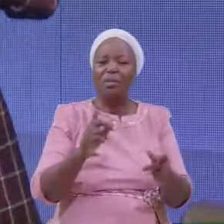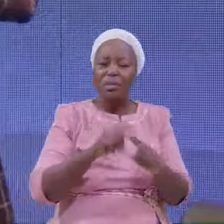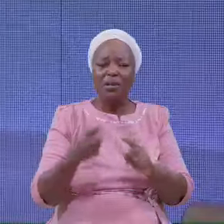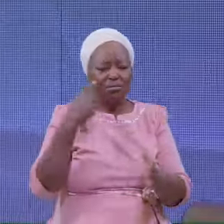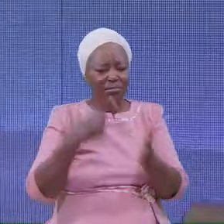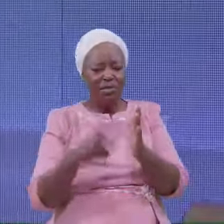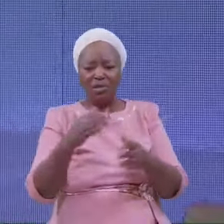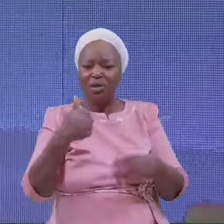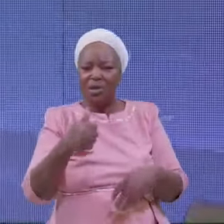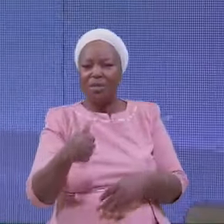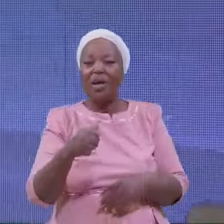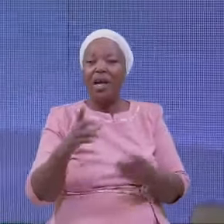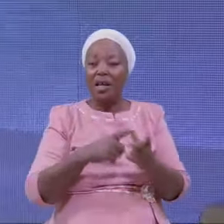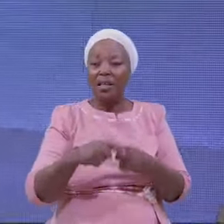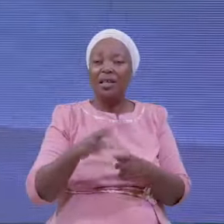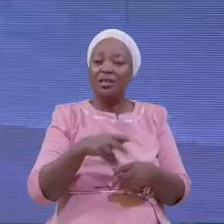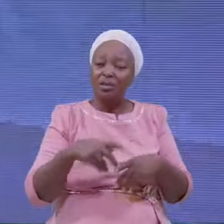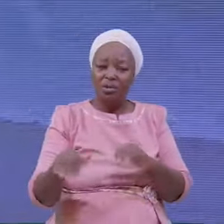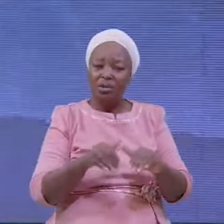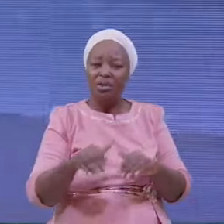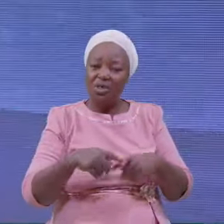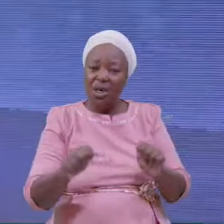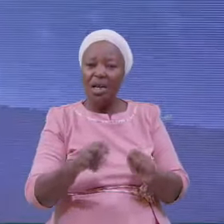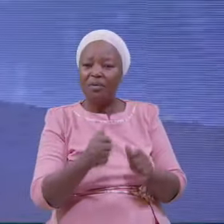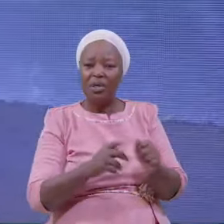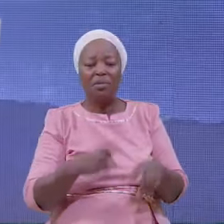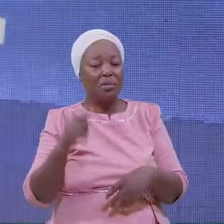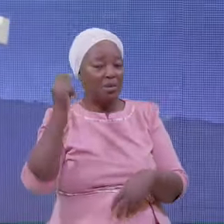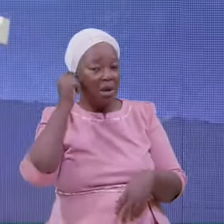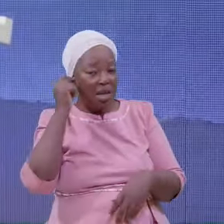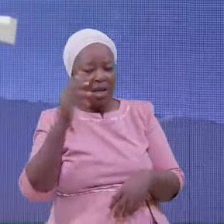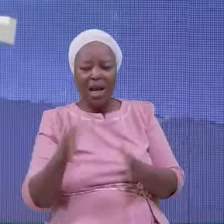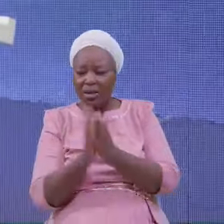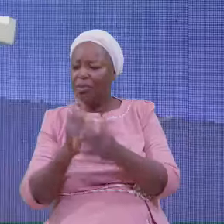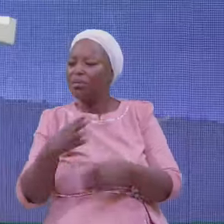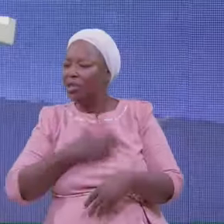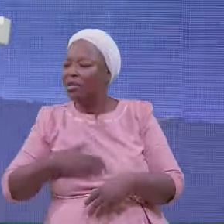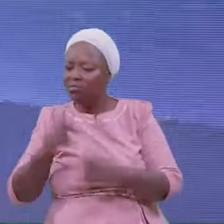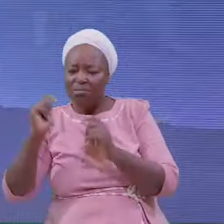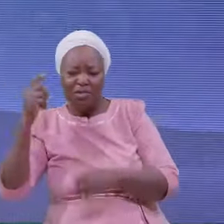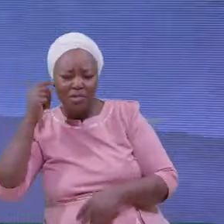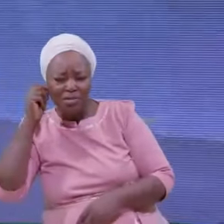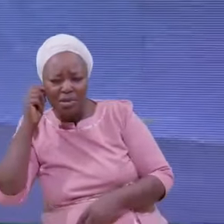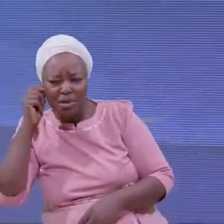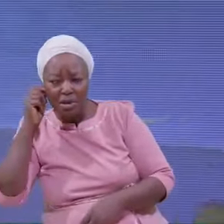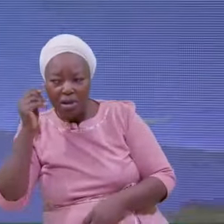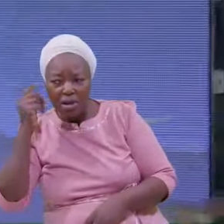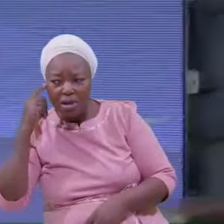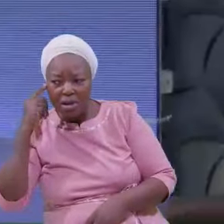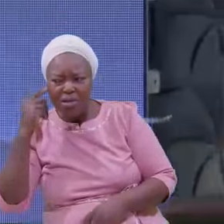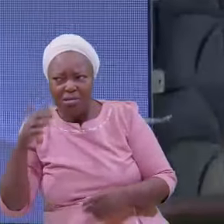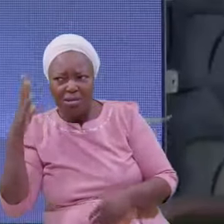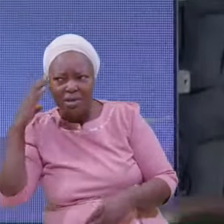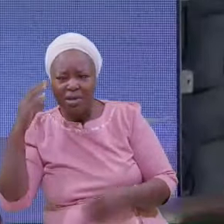do something with yourself. Your eye, your ear. So that by the grace of God, we shall have multiple and mass miracles